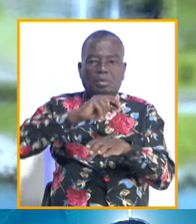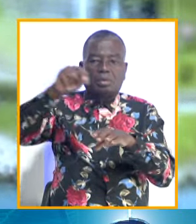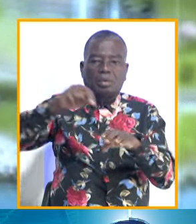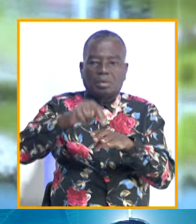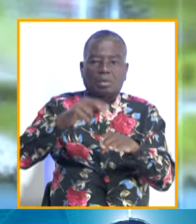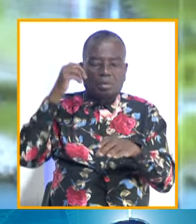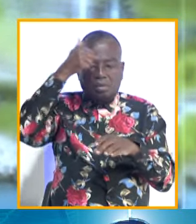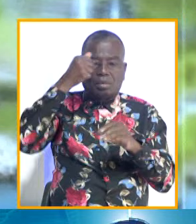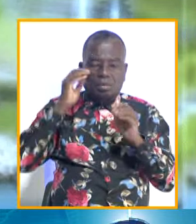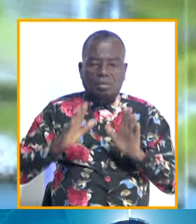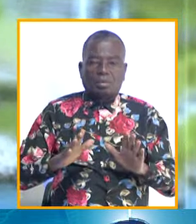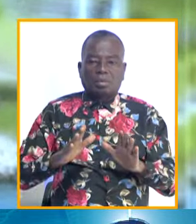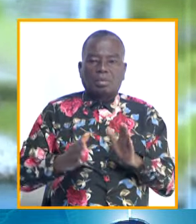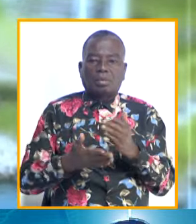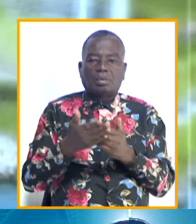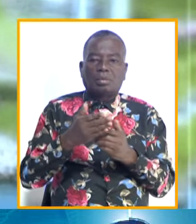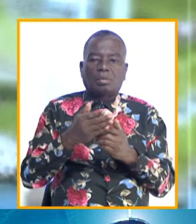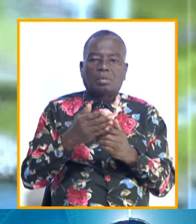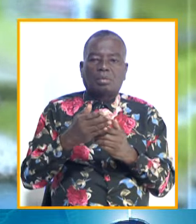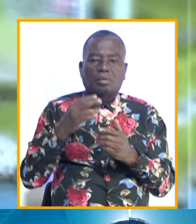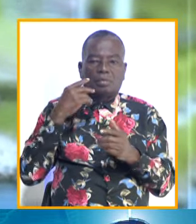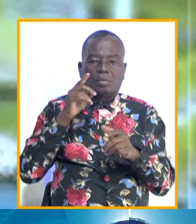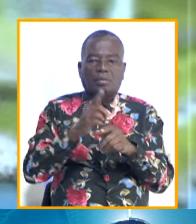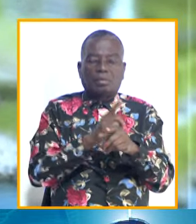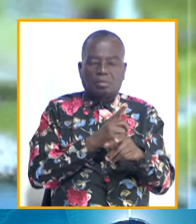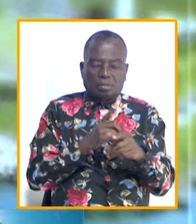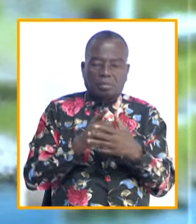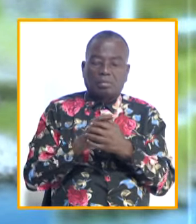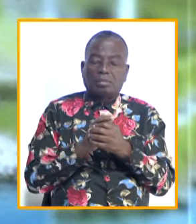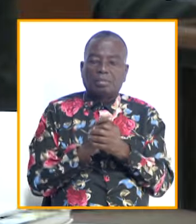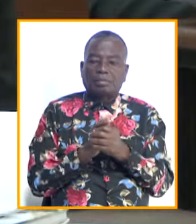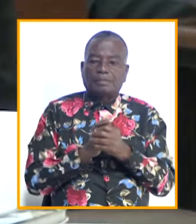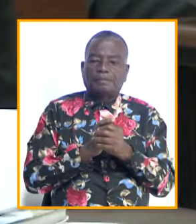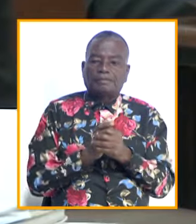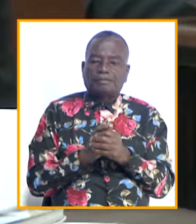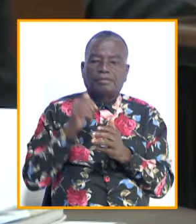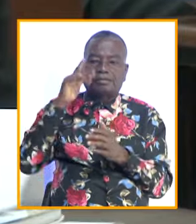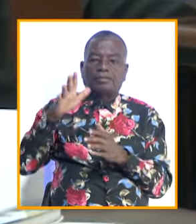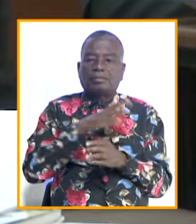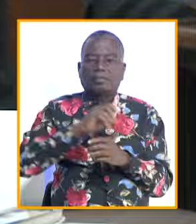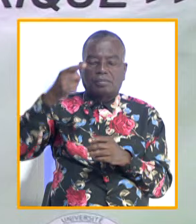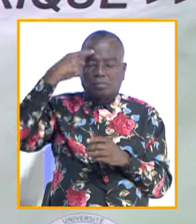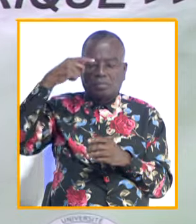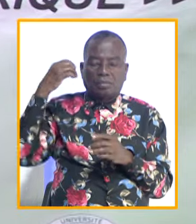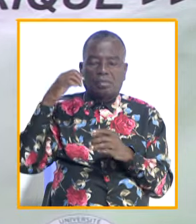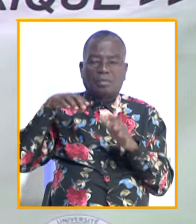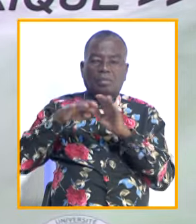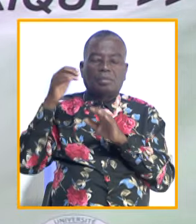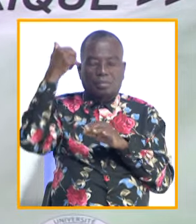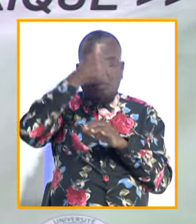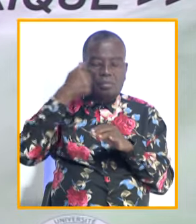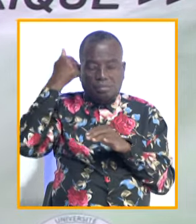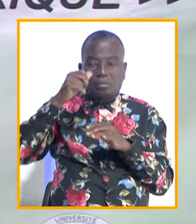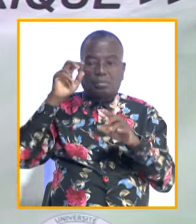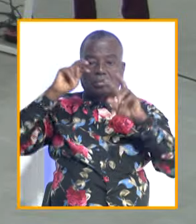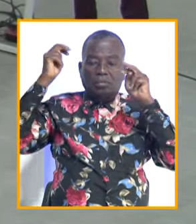mécanisme africain d'évaluation par les pairs. Le développement de Ahmed Traoré. Femmes et gouvernance en Afrique est le thème